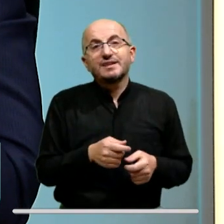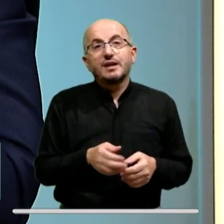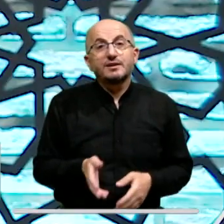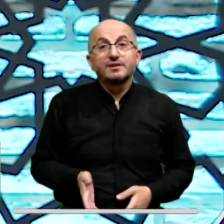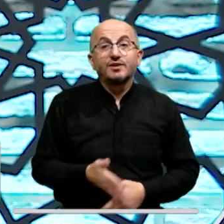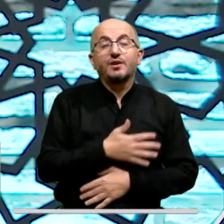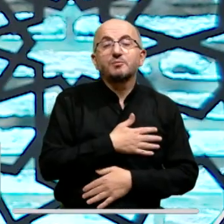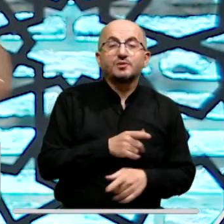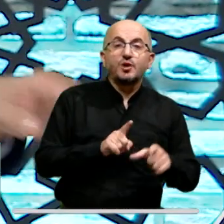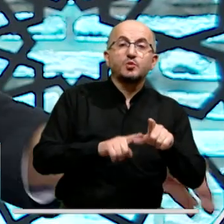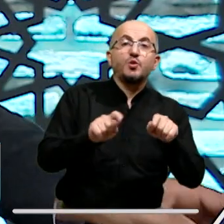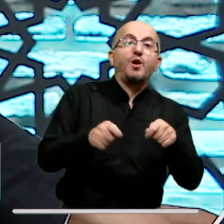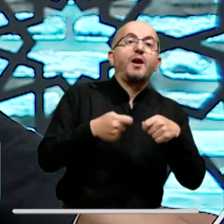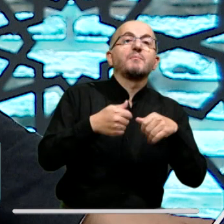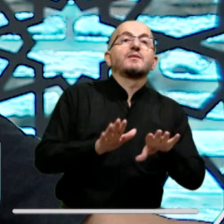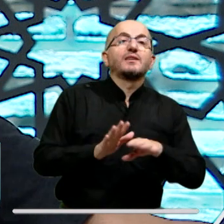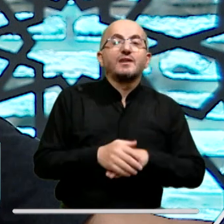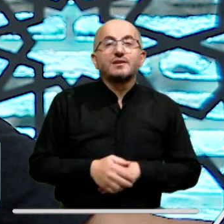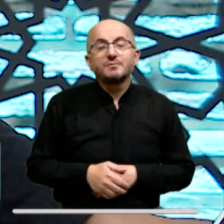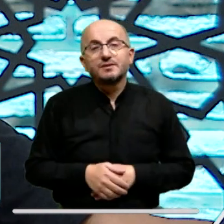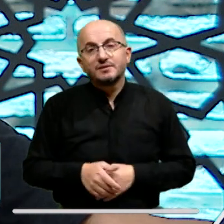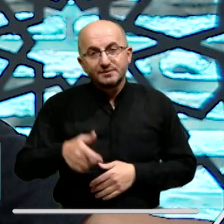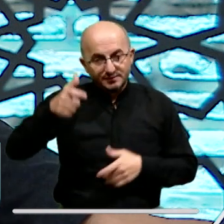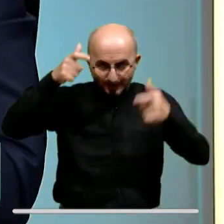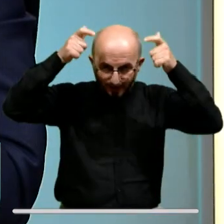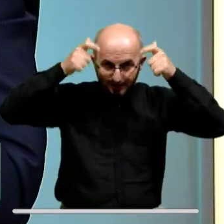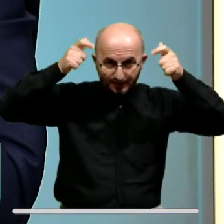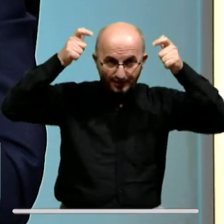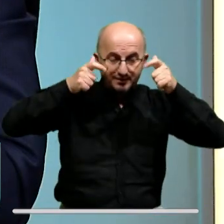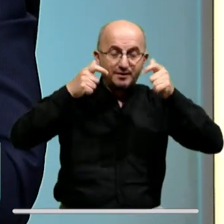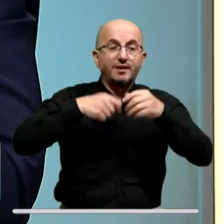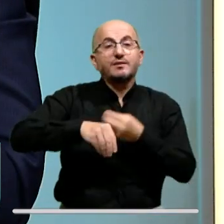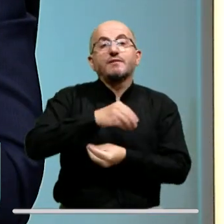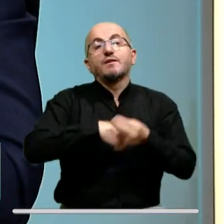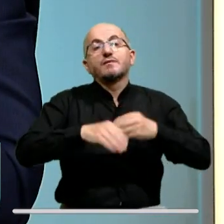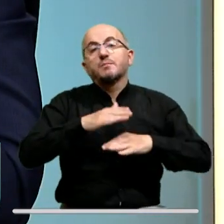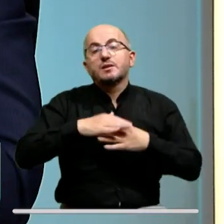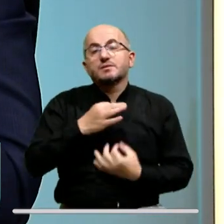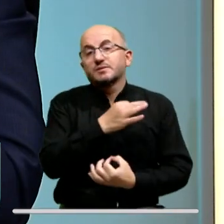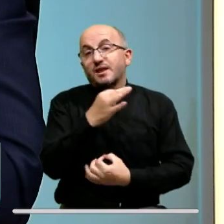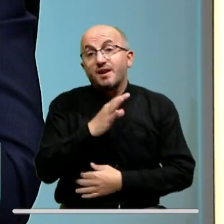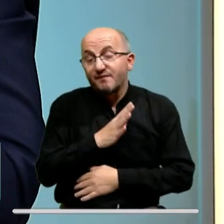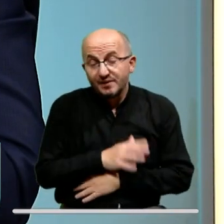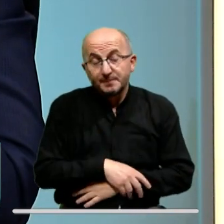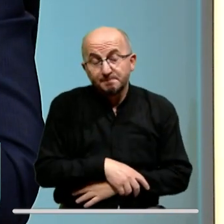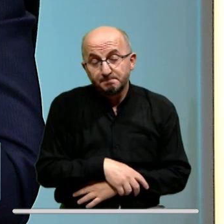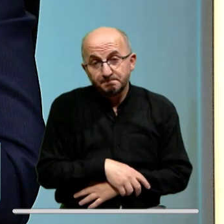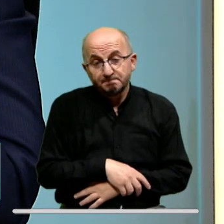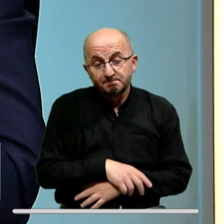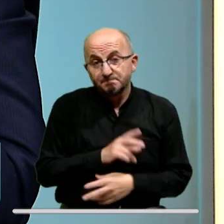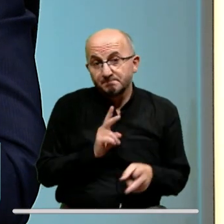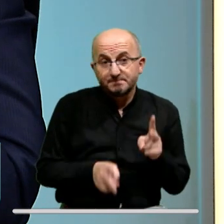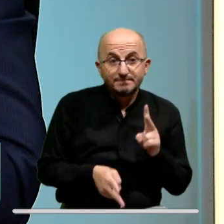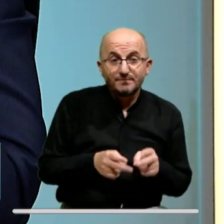Ya onu da görüyorlar aslında. Görüyorlar tabii. Takkeyle efendim tavaf yapanlar var. Hatta ne bileyim